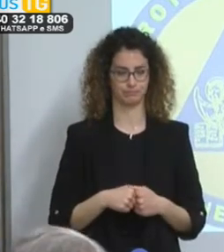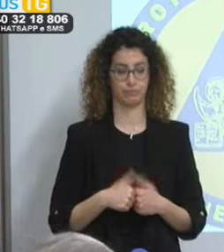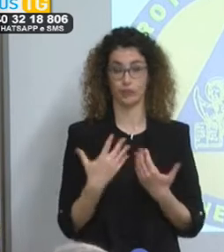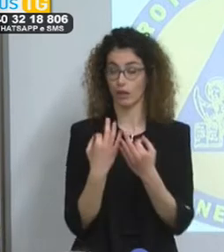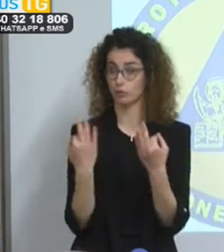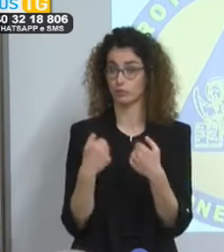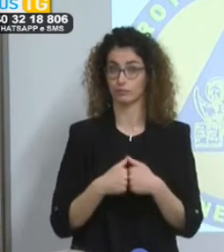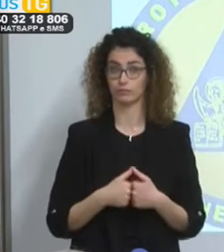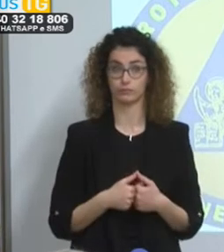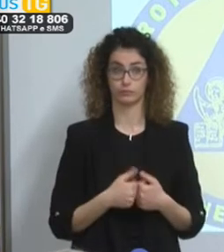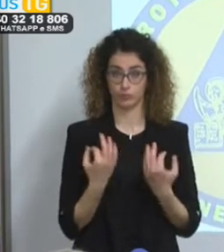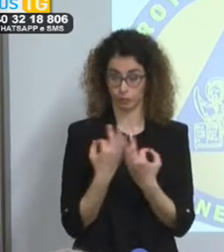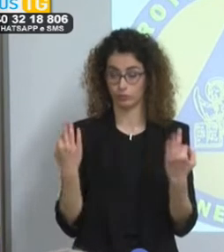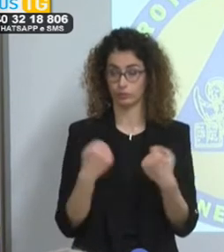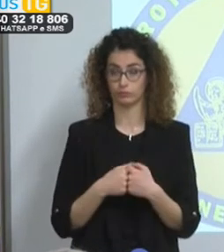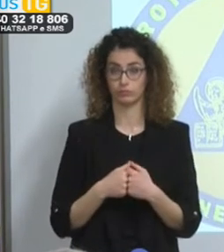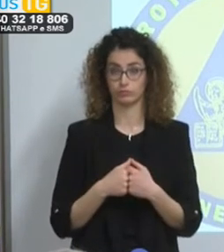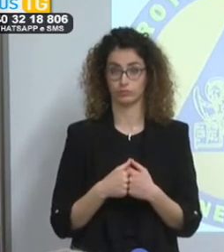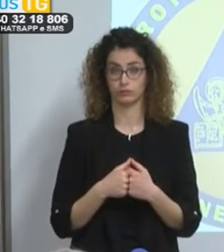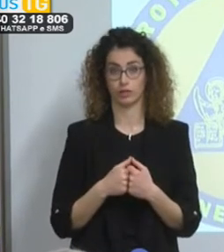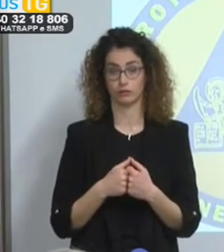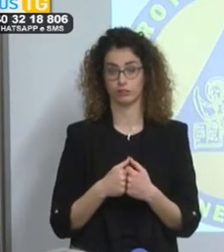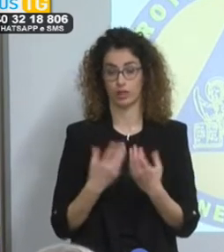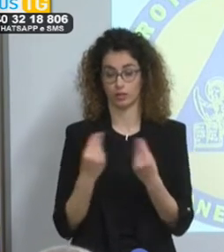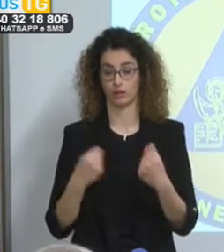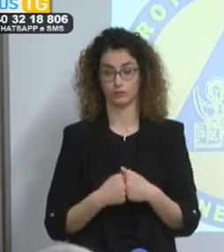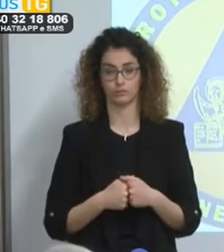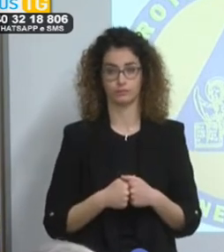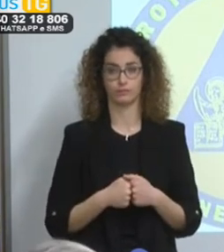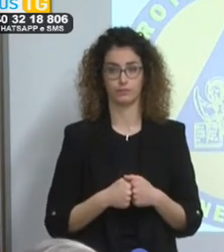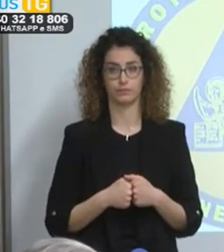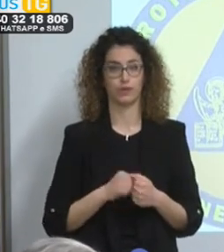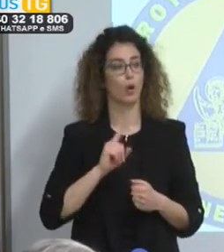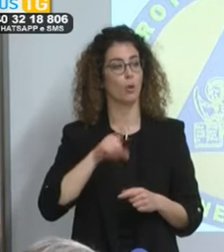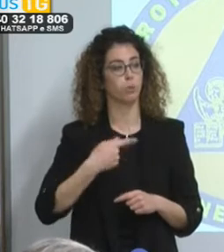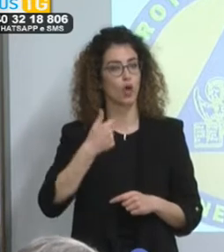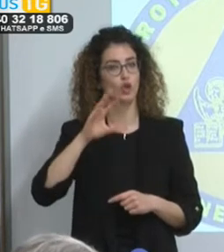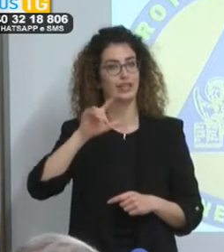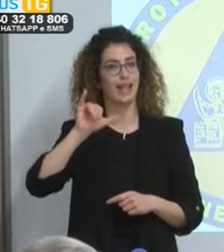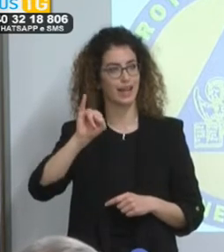È giusto? È giusto, è pluralismo questo. Anche Toninelli